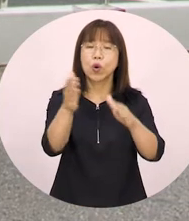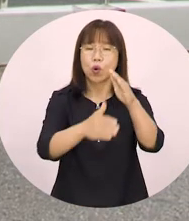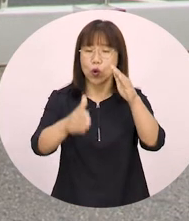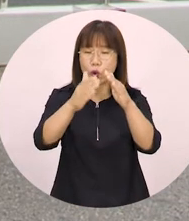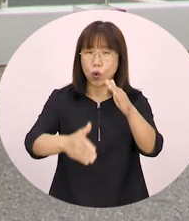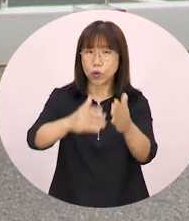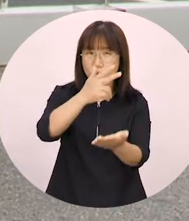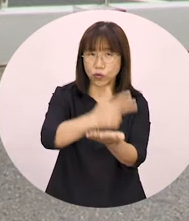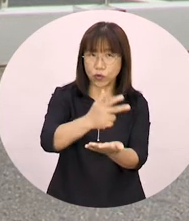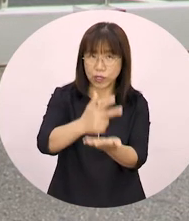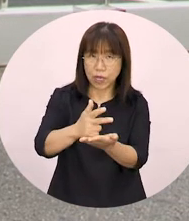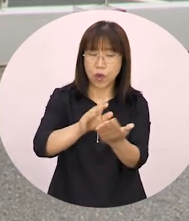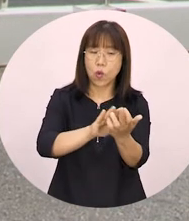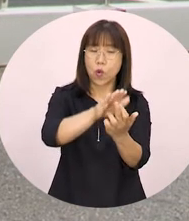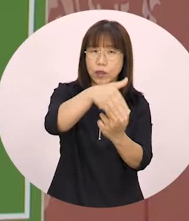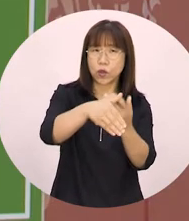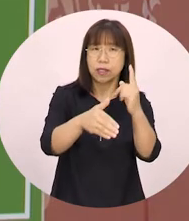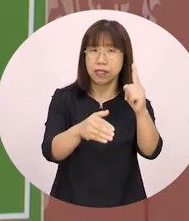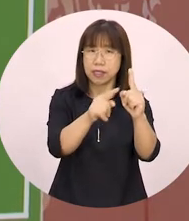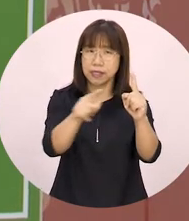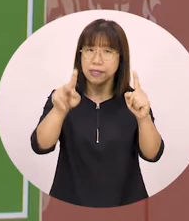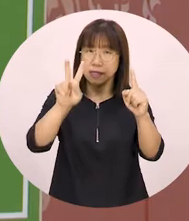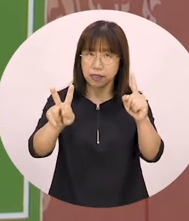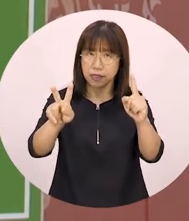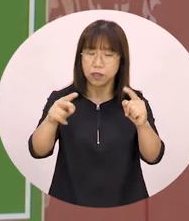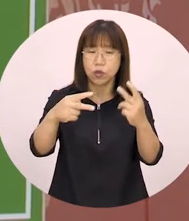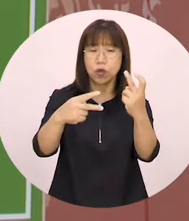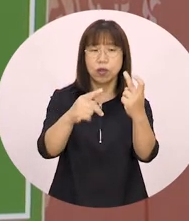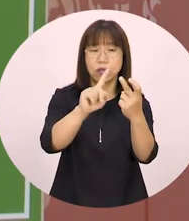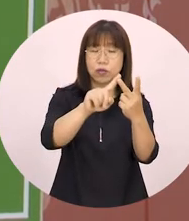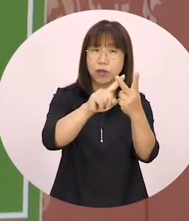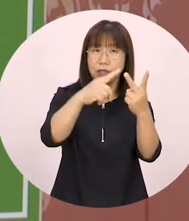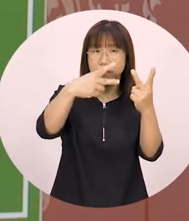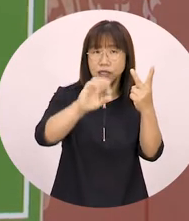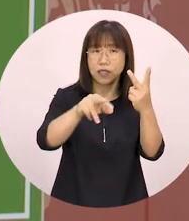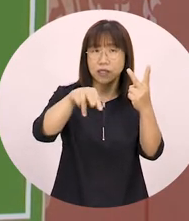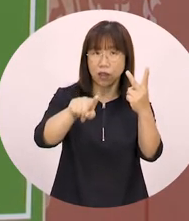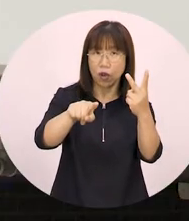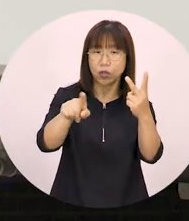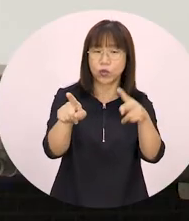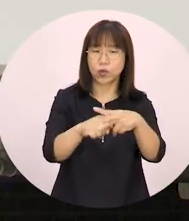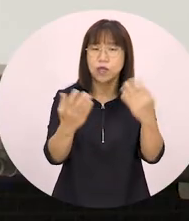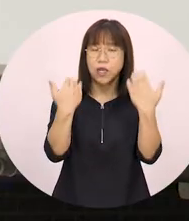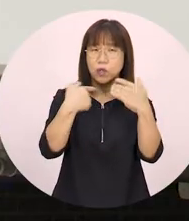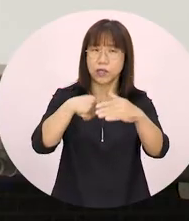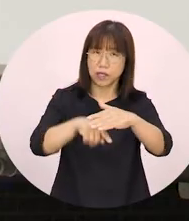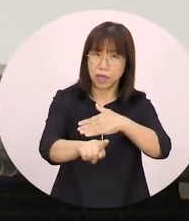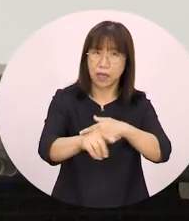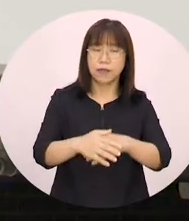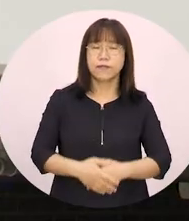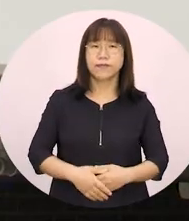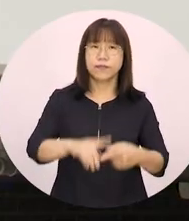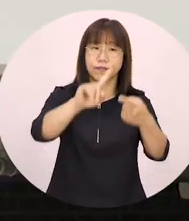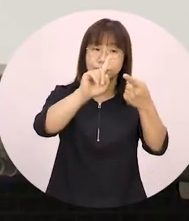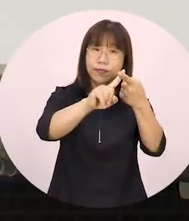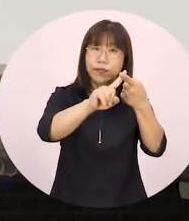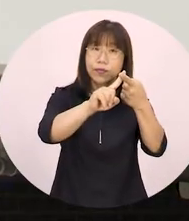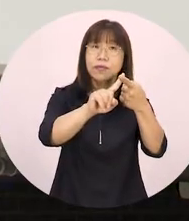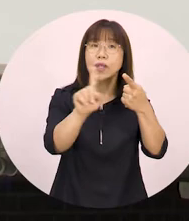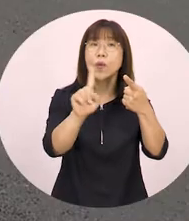이번에 개방되는 공영 주차장은 화곡 1-2 공영 주차장과 등서초등학교 지하 공영 주차장 두